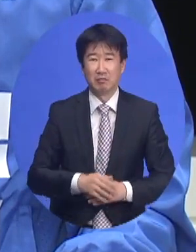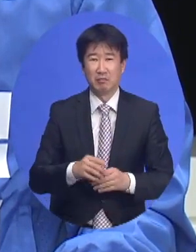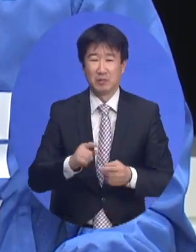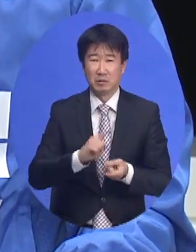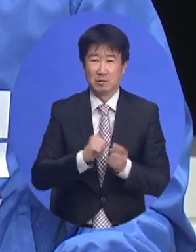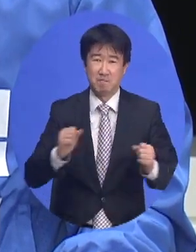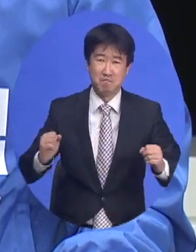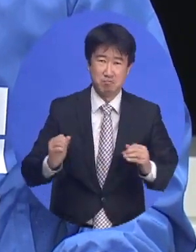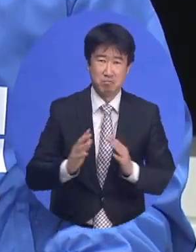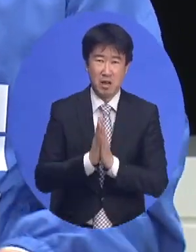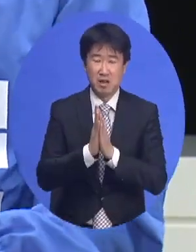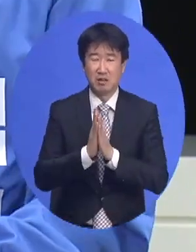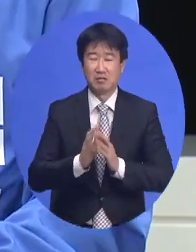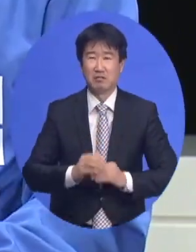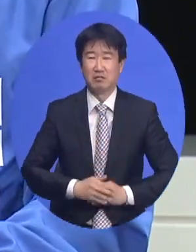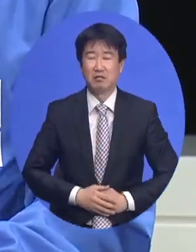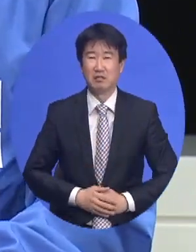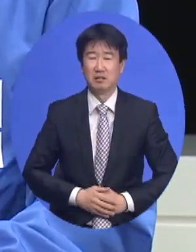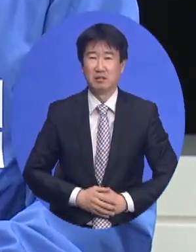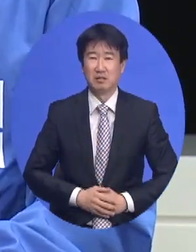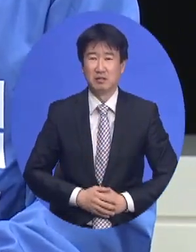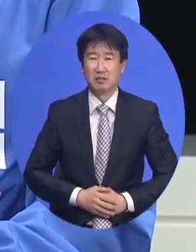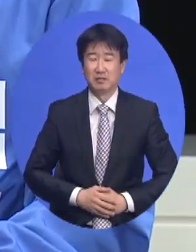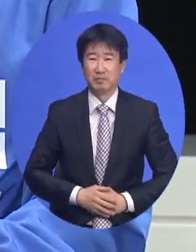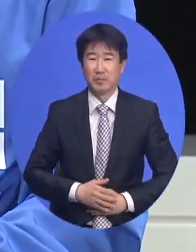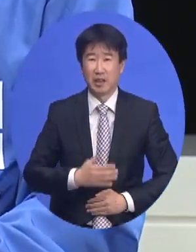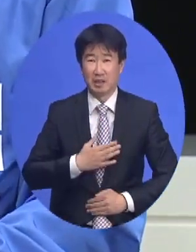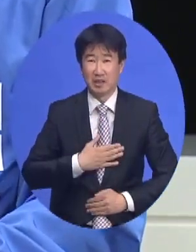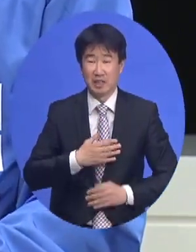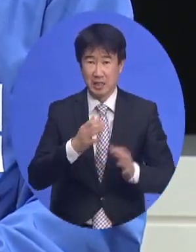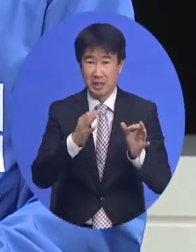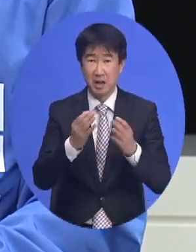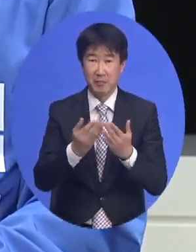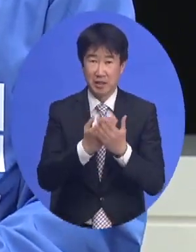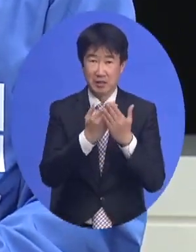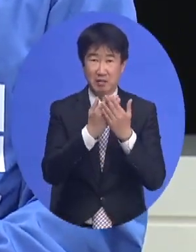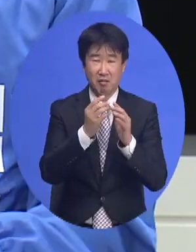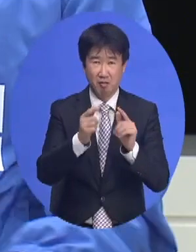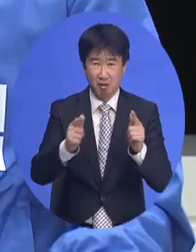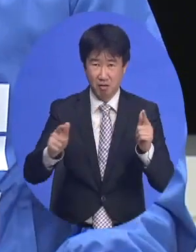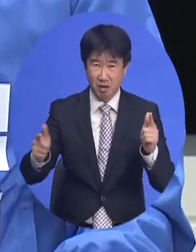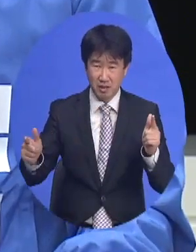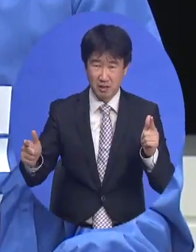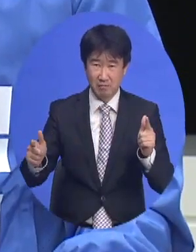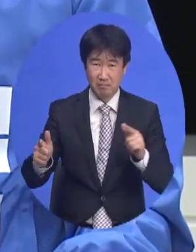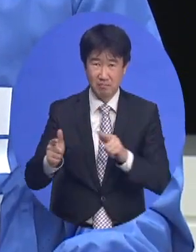대립이 있었습니다. 제가 우리 김해 발전의 여러 가지